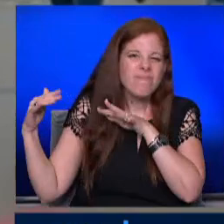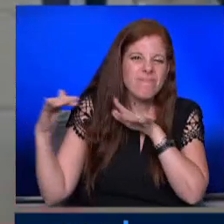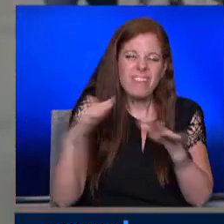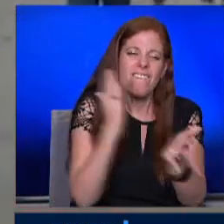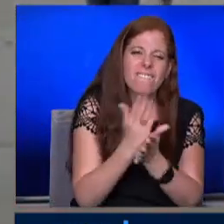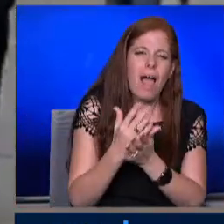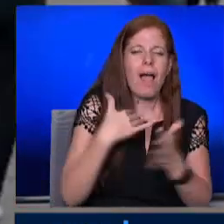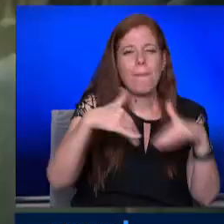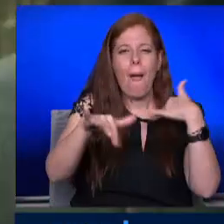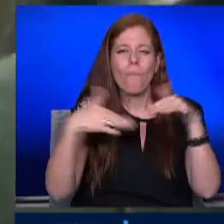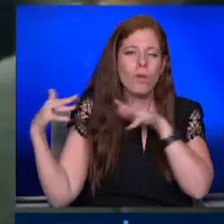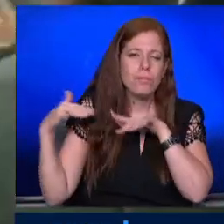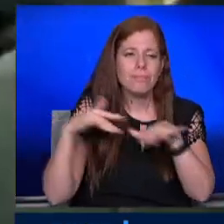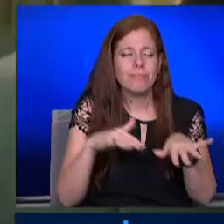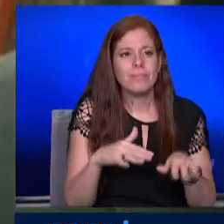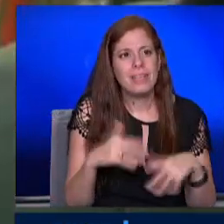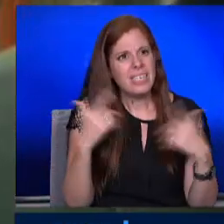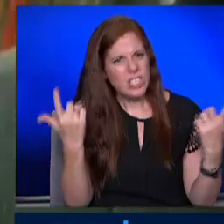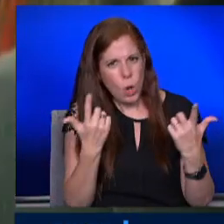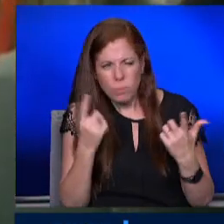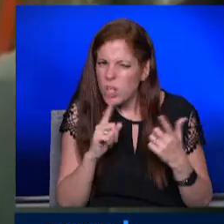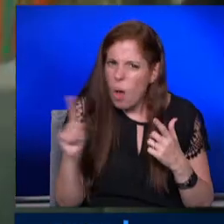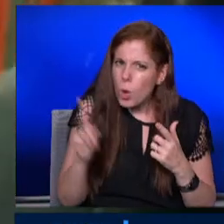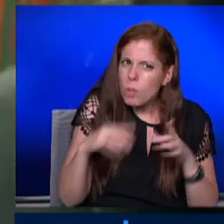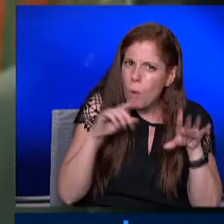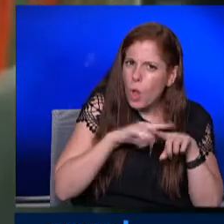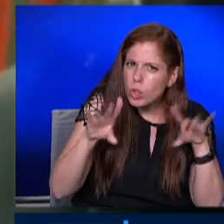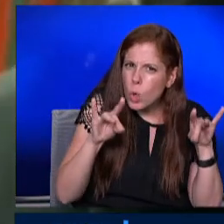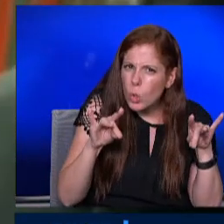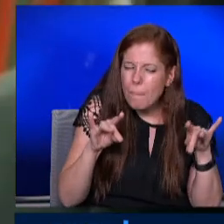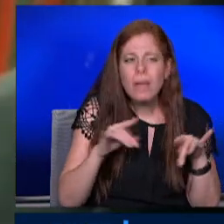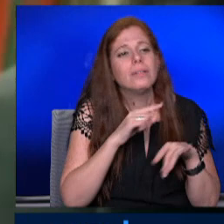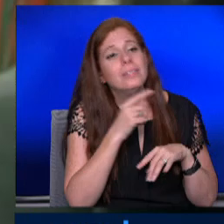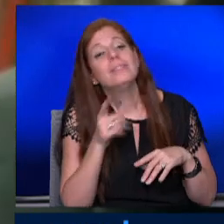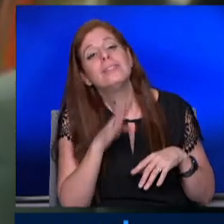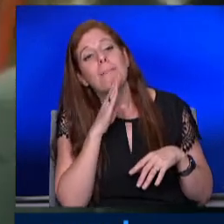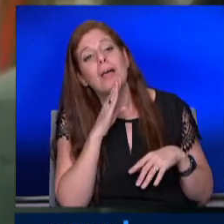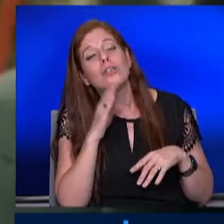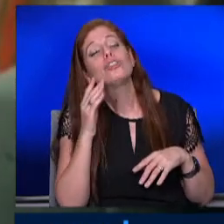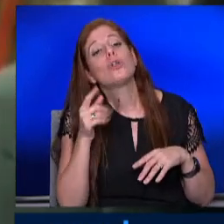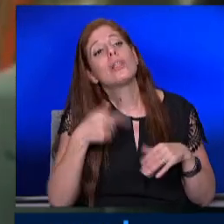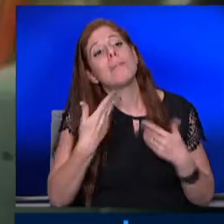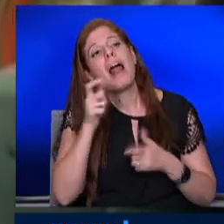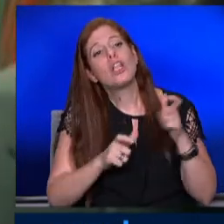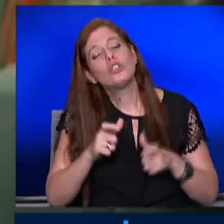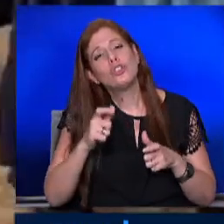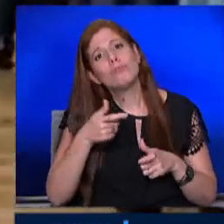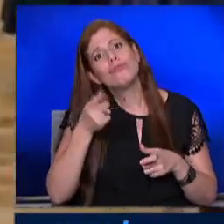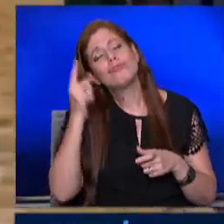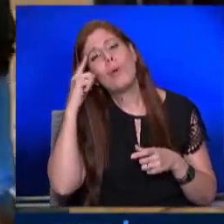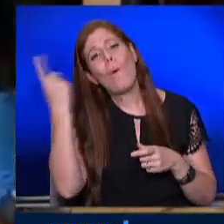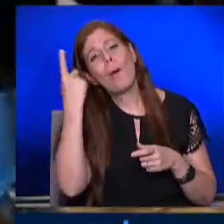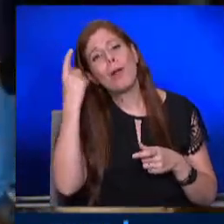הרחובות. זה אוקטובר פסט, זה לא אמור להיות באוקטובר? כן, זאת הבעיה שנותנים לאנשים שקוראים לחשוב על שם לפסטיבל, ובו בעצם בספטמבר.